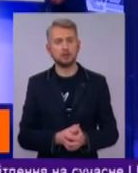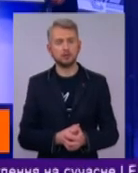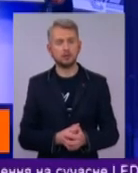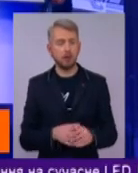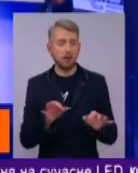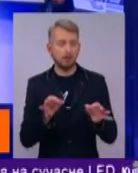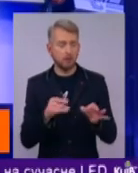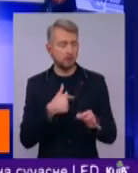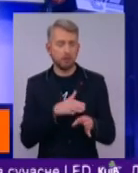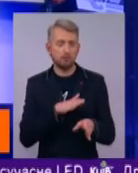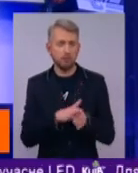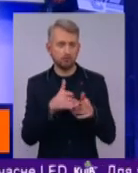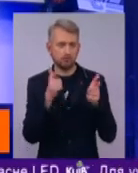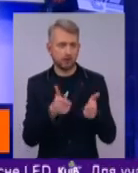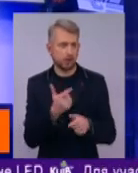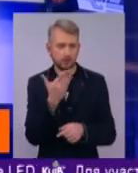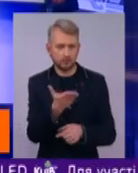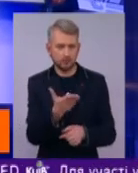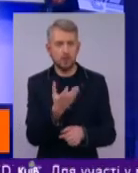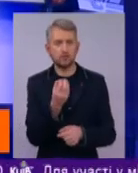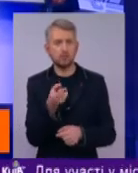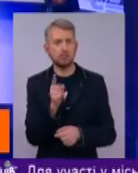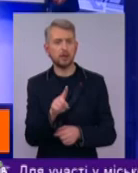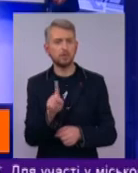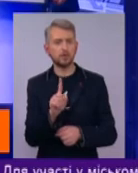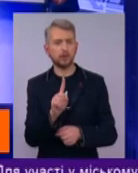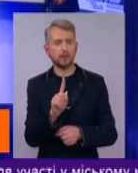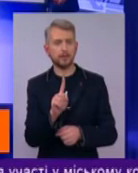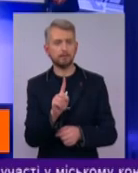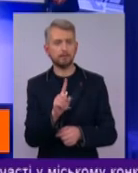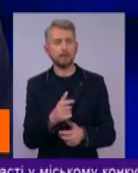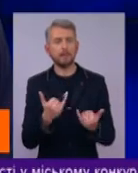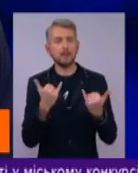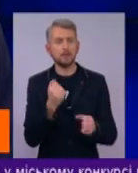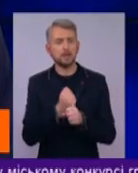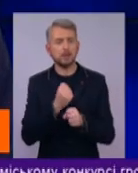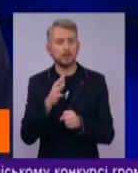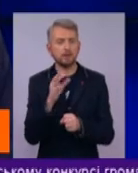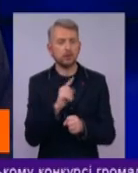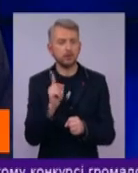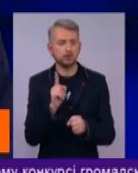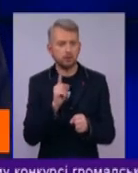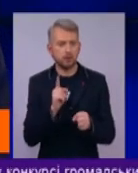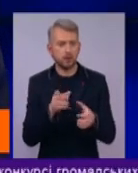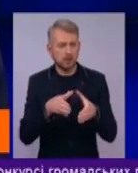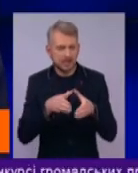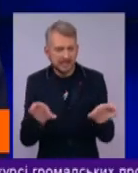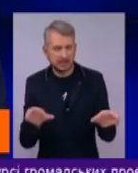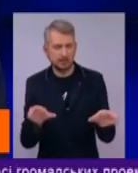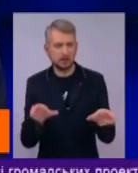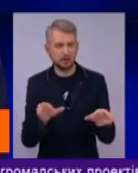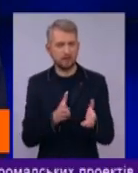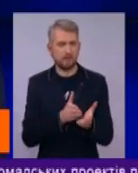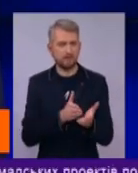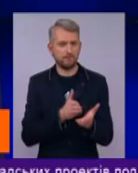я полностью согласен с коллегой, еще и потому, что сейчас делается все, чтобы разъединить вот это ветеранское